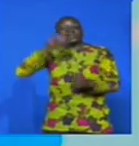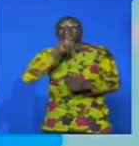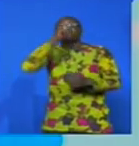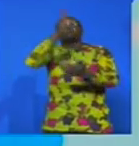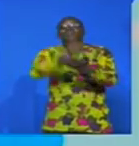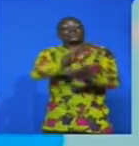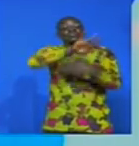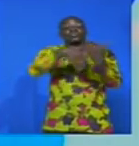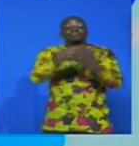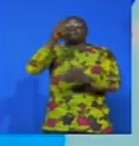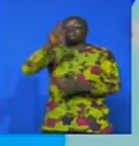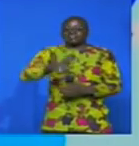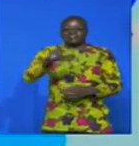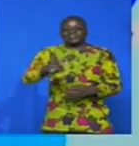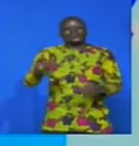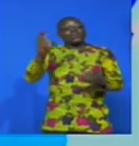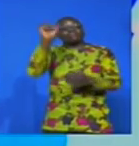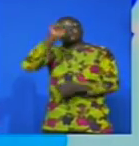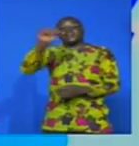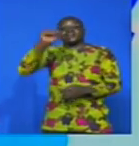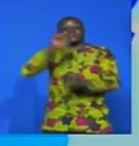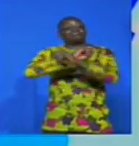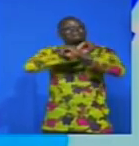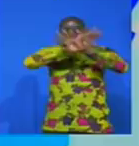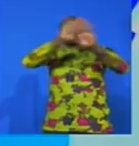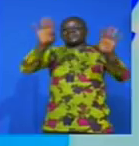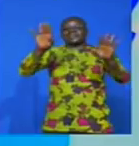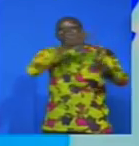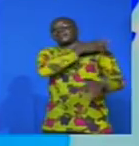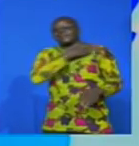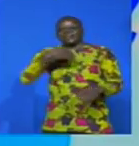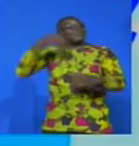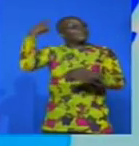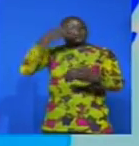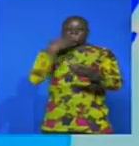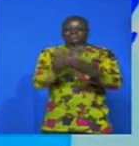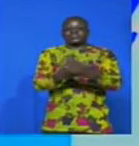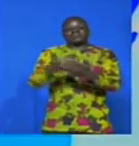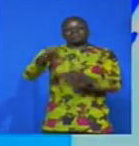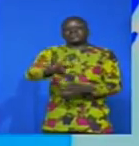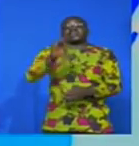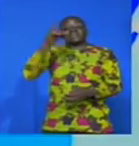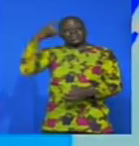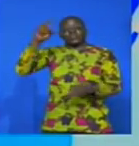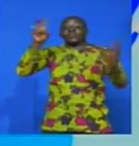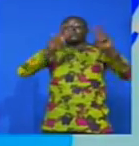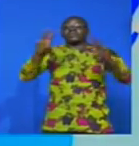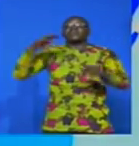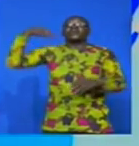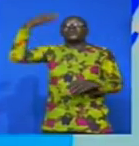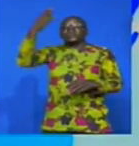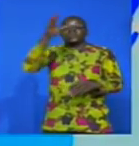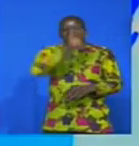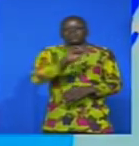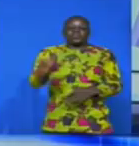conditions sont réunies pour garantir la transparence et la crédibilité du tirage produit vendredi prochain au Senaza à Ouagadougou.